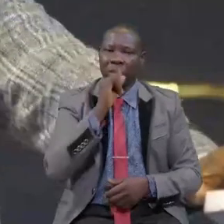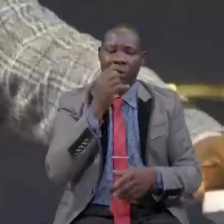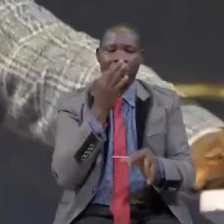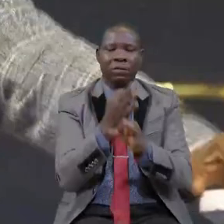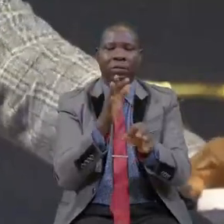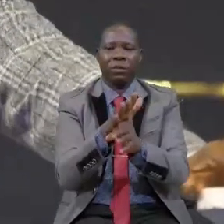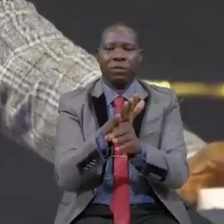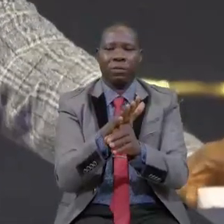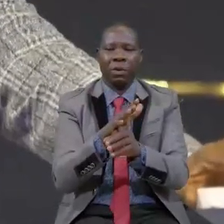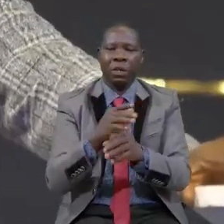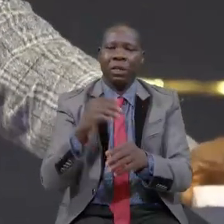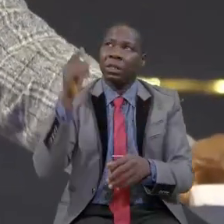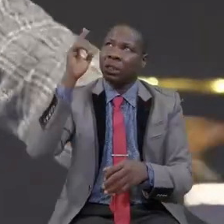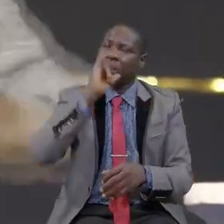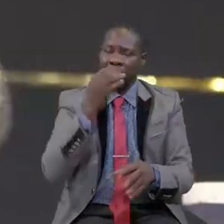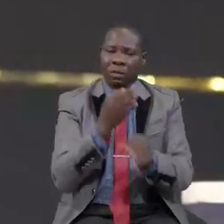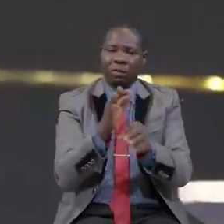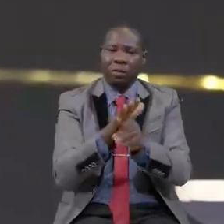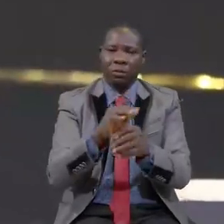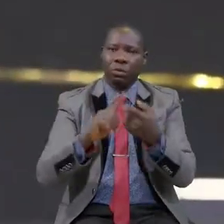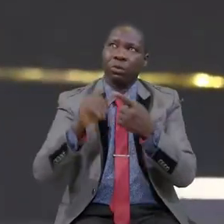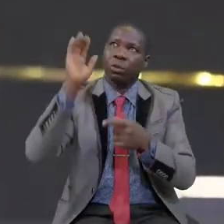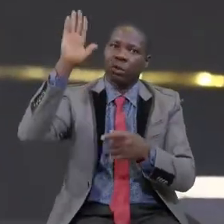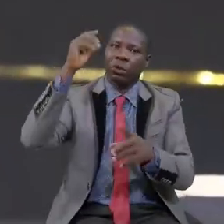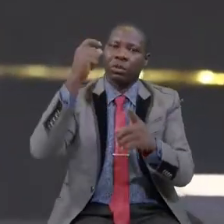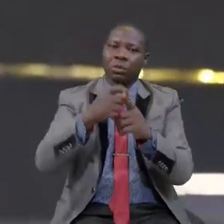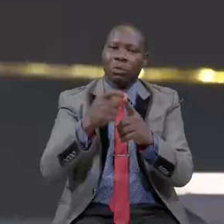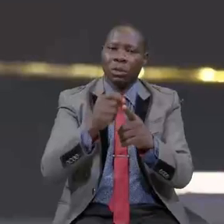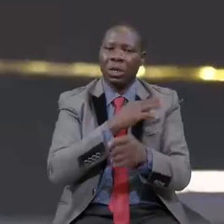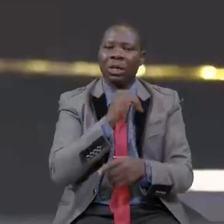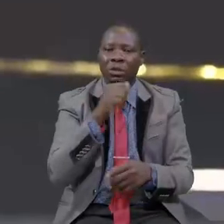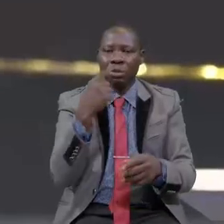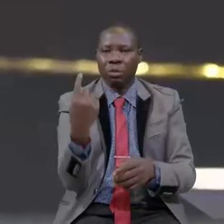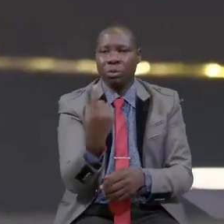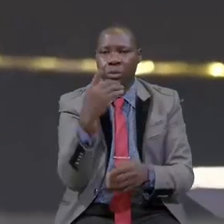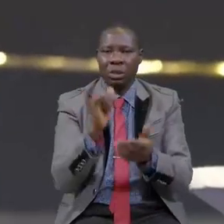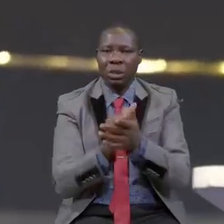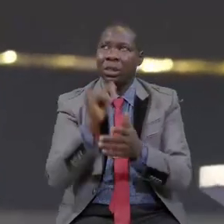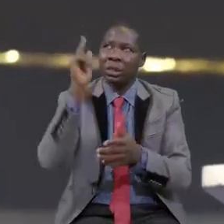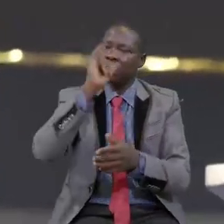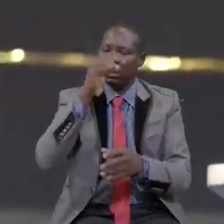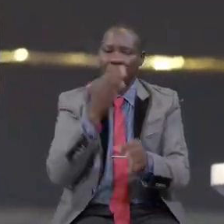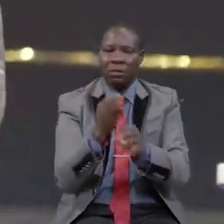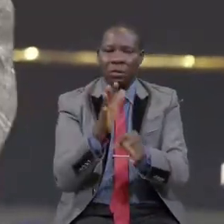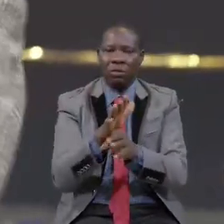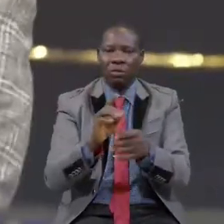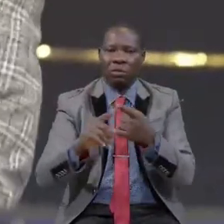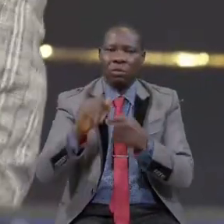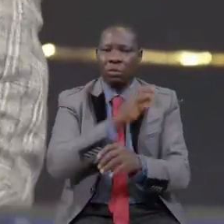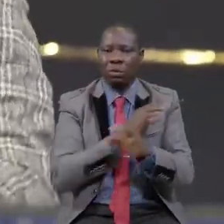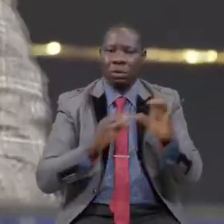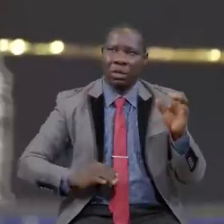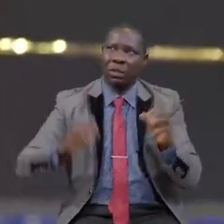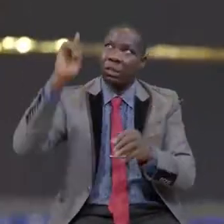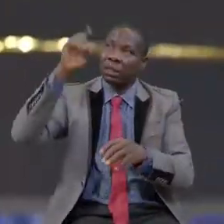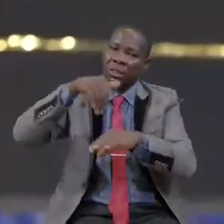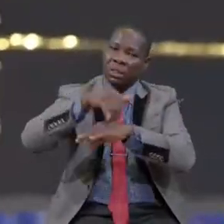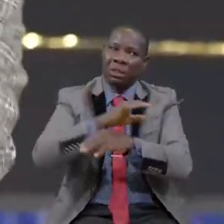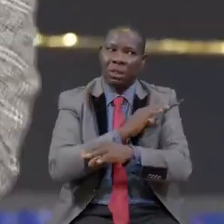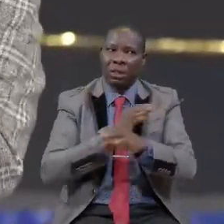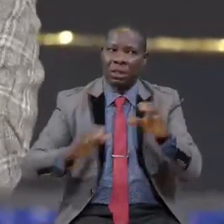fidèle. Il est fidèle à sa parole. Et non seulement pour cela, mais il est fidèle à Christ. Il a envoyé Christ,